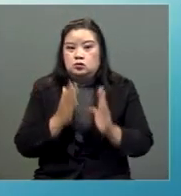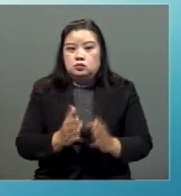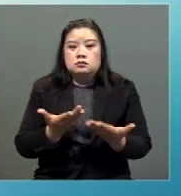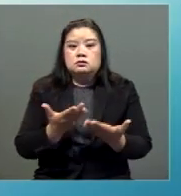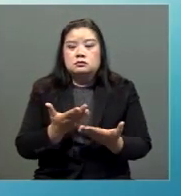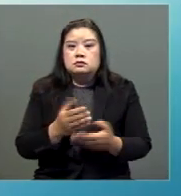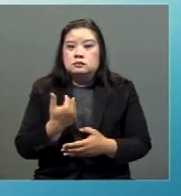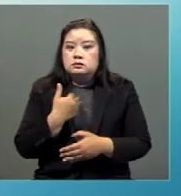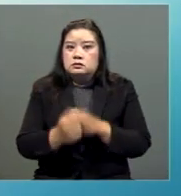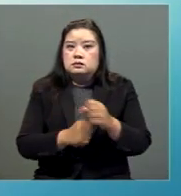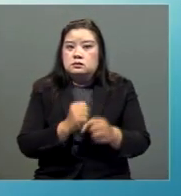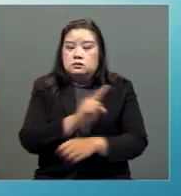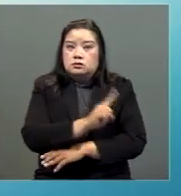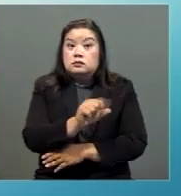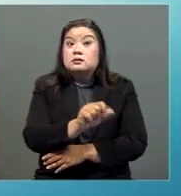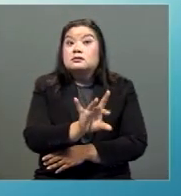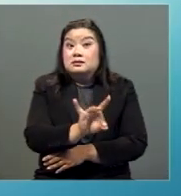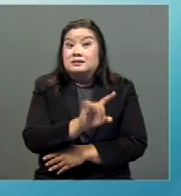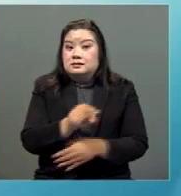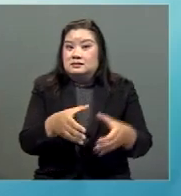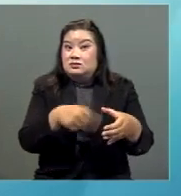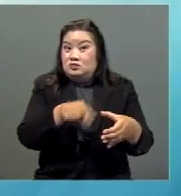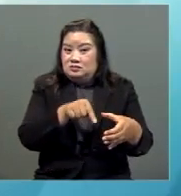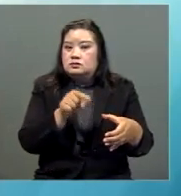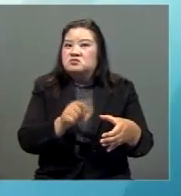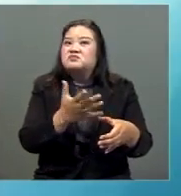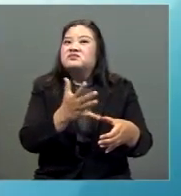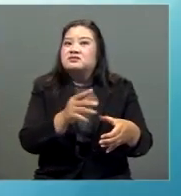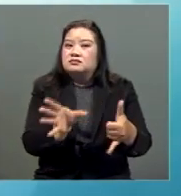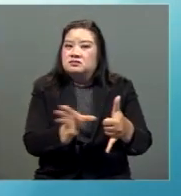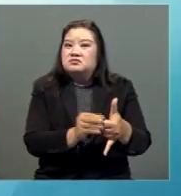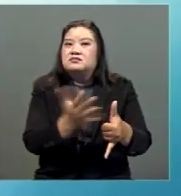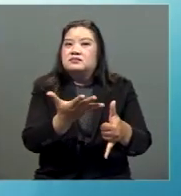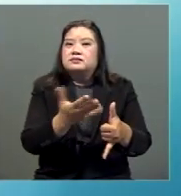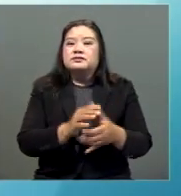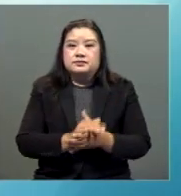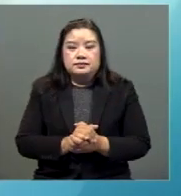และก็ทำให้เราสามารถกักกันโรคให้อยู่ในพื้นที่เฉพาะได้ต้องกราบขอบพระคุณเป็นอย่างสูงกับทางชาวสงขลานะครับเราก็เป็นมนุษยธรรมใช้ยึดหลักมนุษยธรรมนะครับในการที่ต้องดูแลทุกๆคนที่มาในพื้นแผ่นดินไทยให้เขาได้รับการดูแลนะครับป่วยก็ต้องรักษาตอนนี้ก็อยู่ในการดูแลของแพทย์แล้วนะครับไปที่กลุ่มจังหวัดนะครับตอนนี้ก็มีข่าวดีที่ทางสระบุรีก็เลื่อนลำดับลงมาทำให้อ่านะครับในภาคกรุงเทพฯภาคกลางและภาคตะวันออกนะครับดูและจังหวัดก็พอๆกันนะครับแล้วก็อุบลราชธานีก็ทำให้ทางอุบลราชธานีอุบลราชธานีให้ทางจังหวัดของภาคตะวันออกเฉียงเหนือลดจำนวนลงไปได้มากทีเดียวนะครับมากองอยู่ในกลุ่มที่ไม่มีรายงานในช่วง28วันที่ผ่านมาเราจะเห็นว่าใน 2